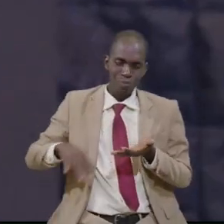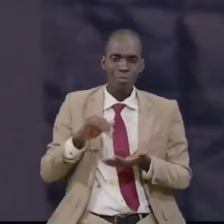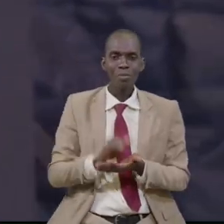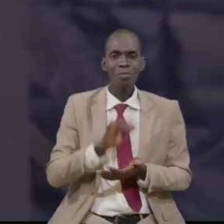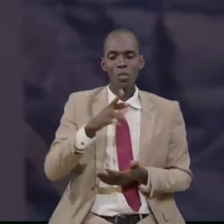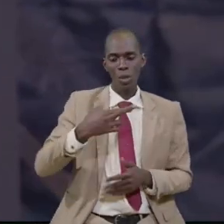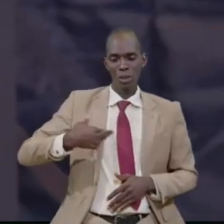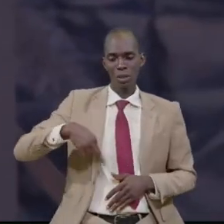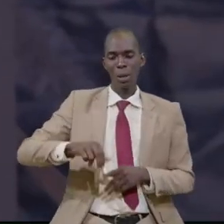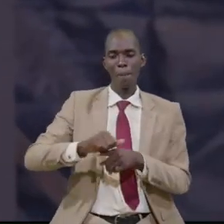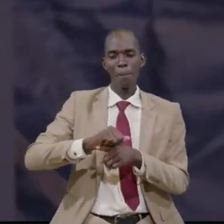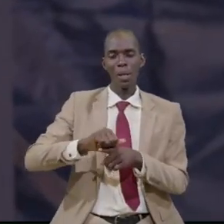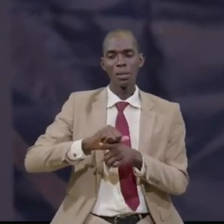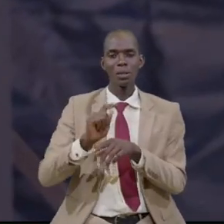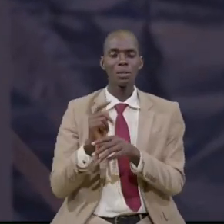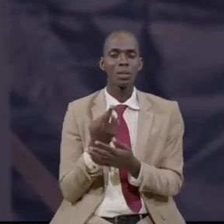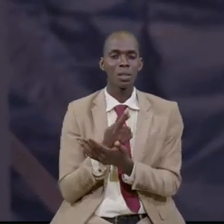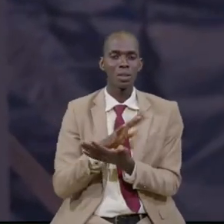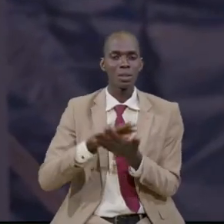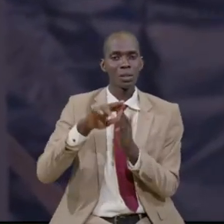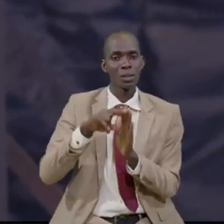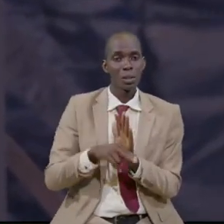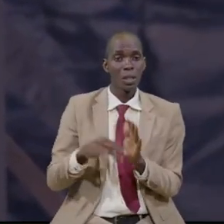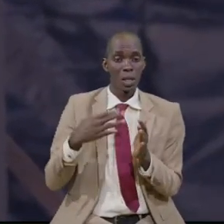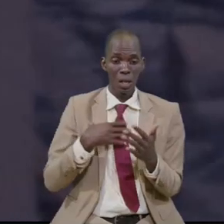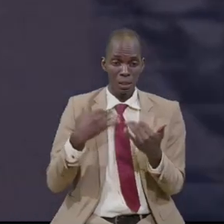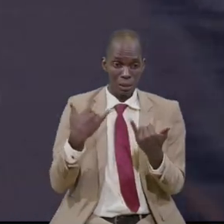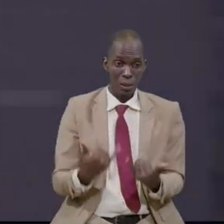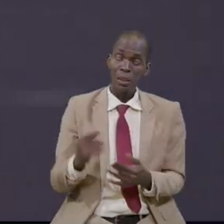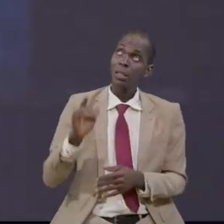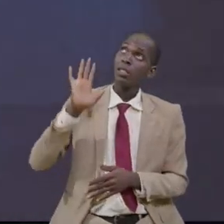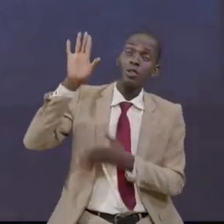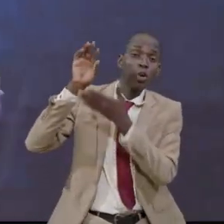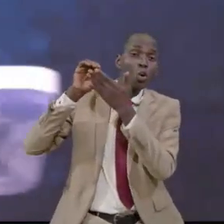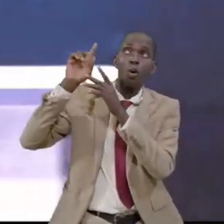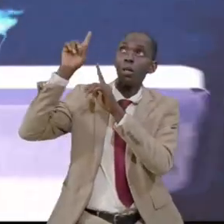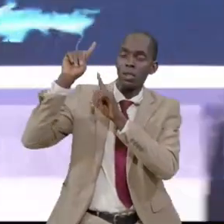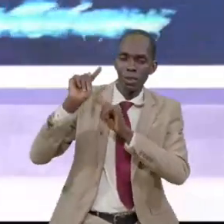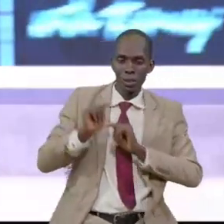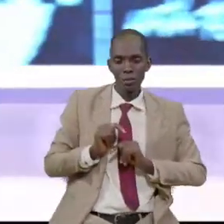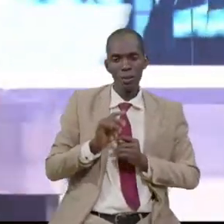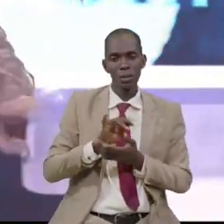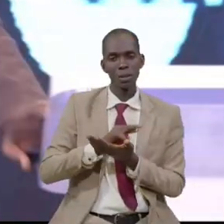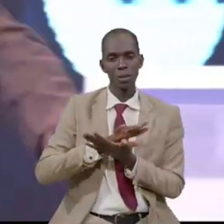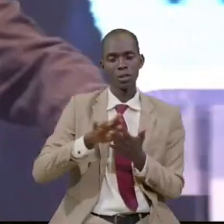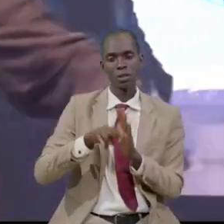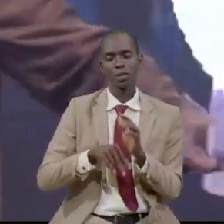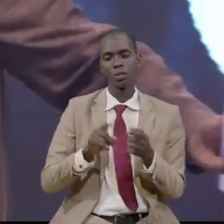vous et vous offre sa propre justice. Numéro 1, le